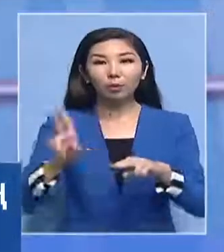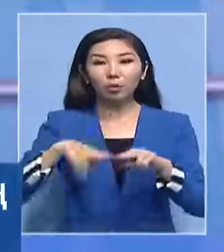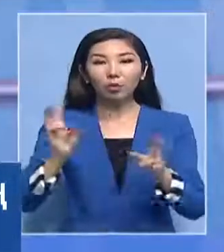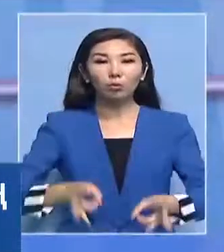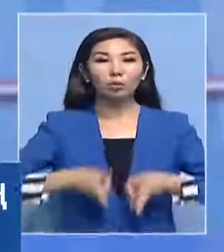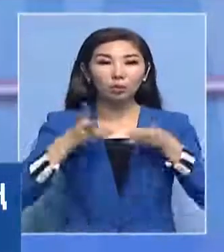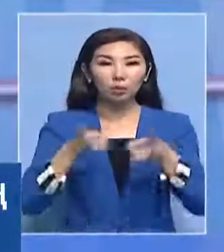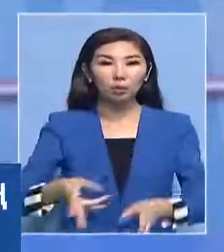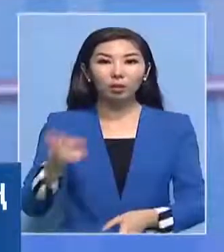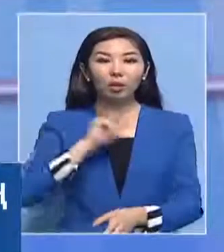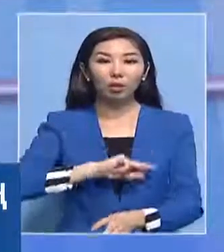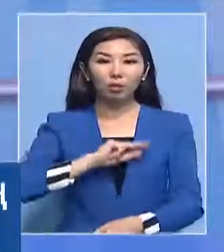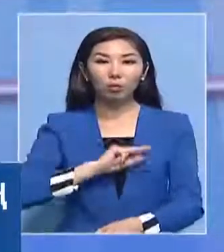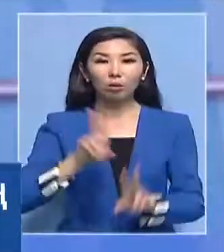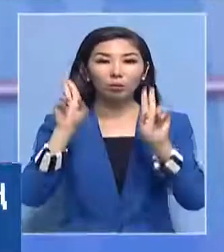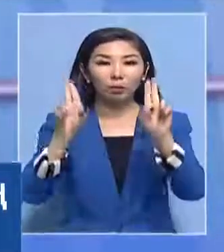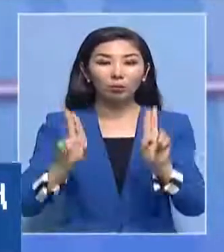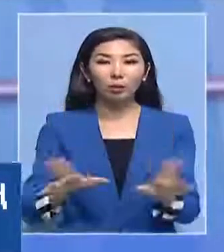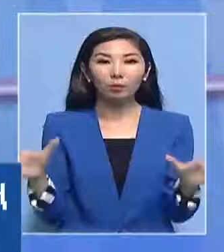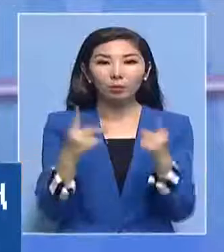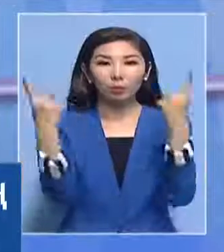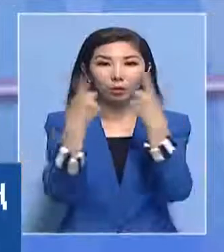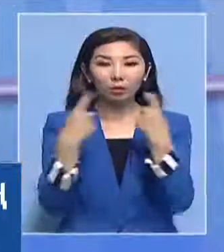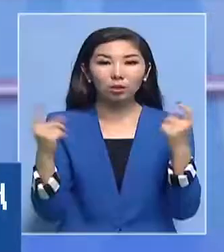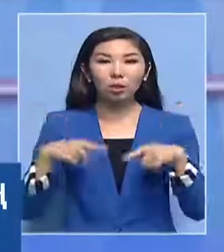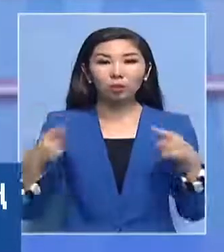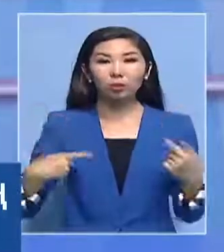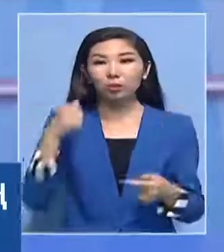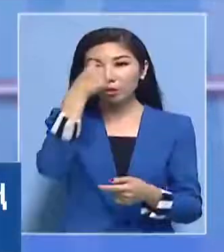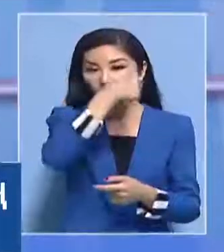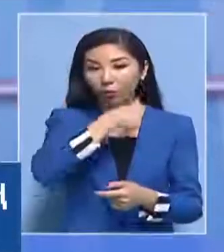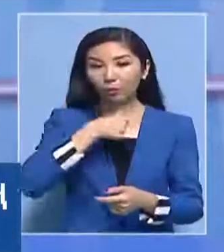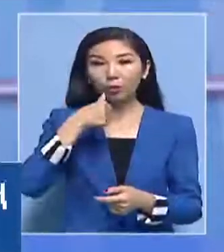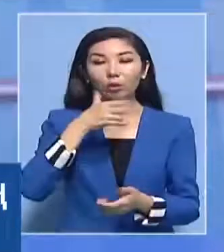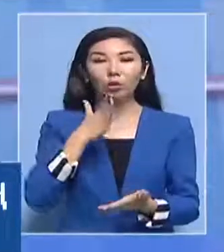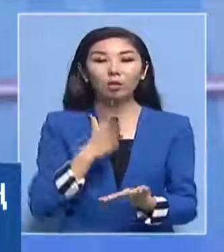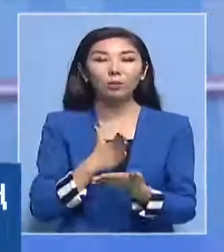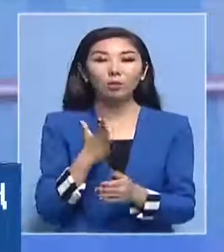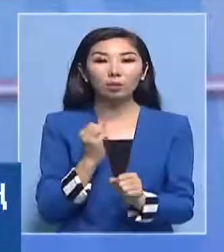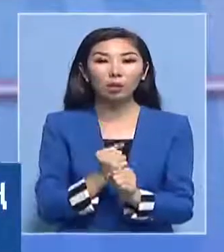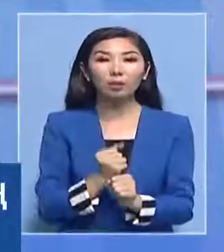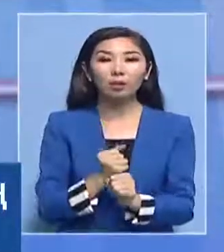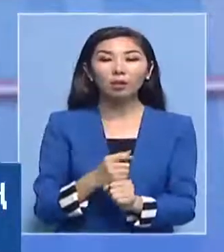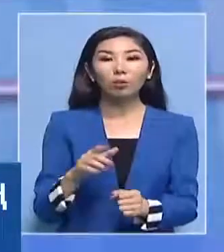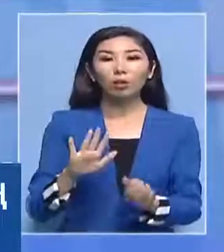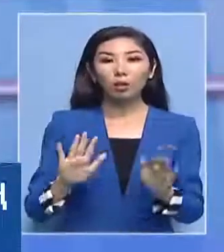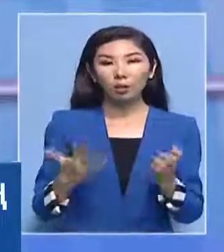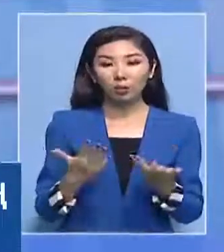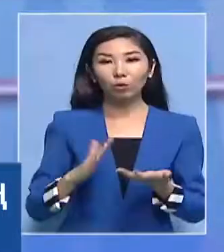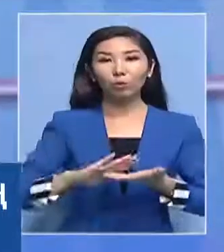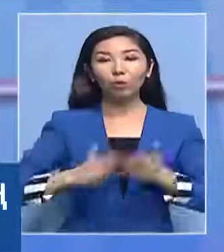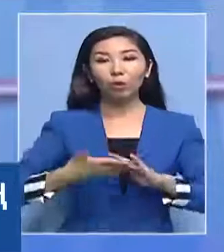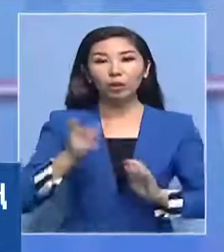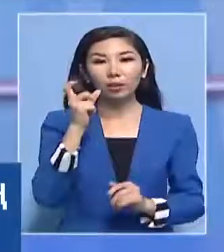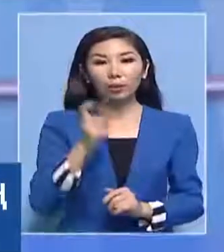қауіпсіз, еңбектің қауіпсіздігі. Бәрімізге мәлім, бірнеше бір жылда бір жерде ол жаңа оқиғалар болып тұрады,